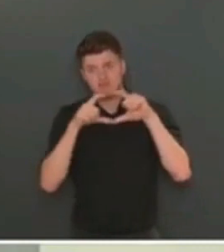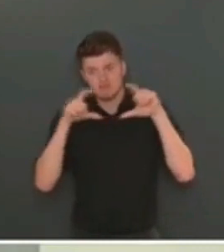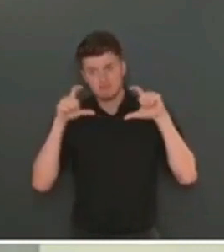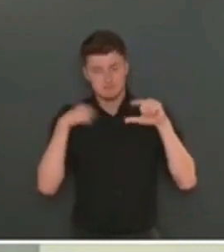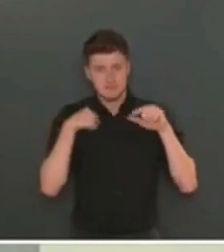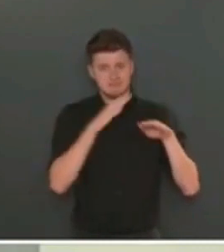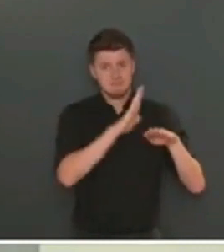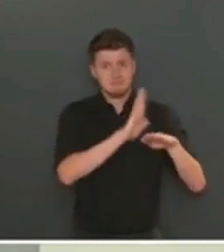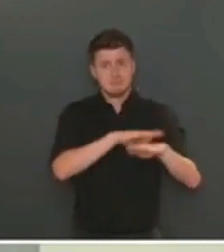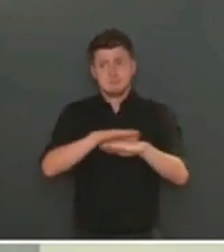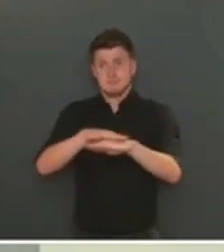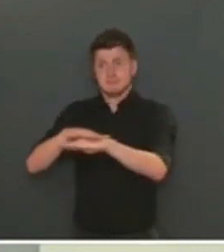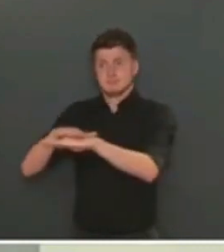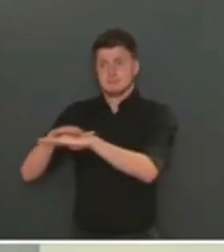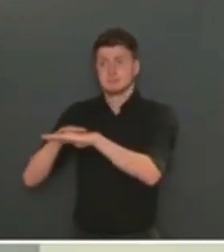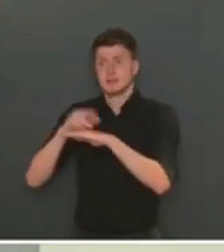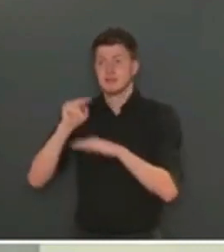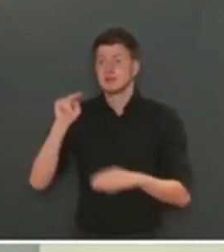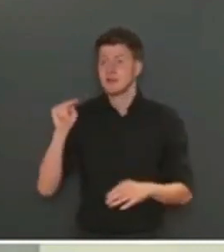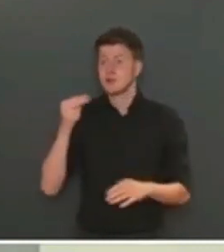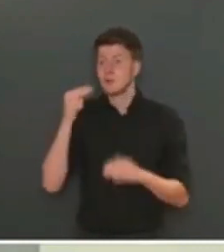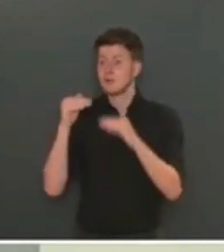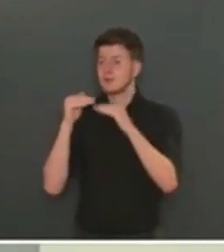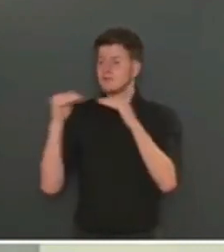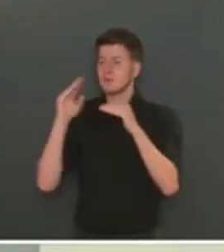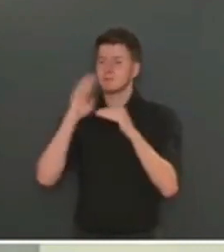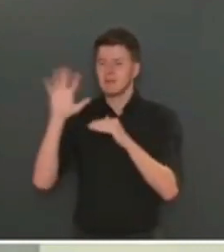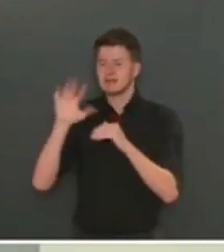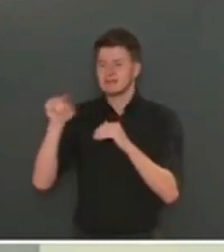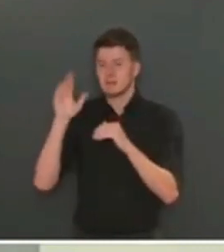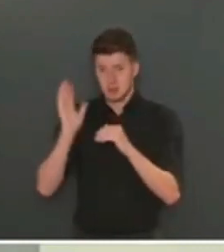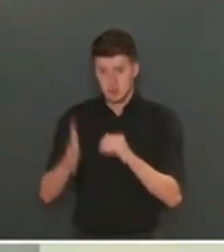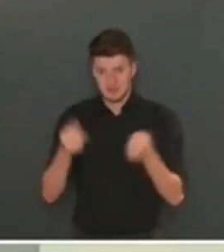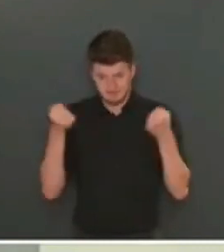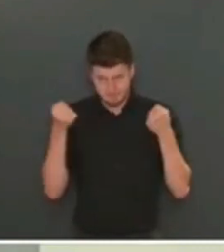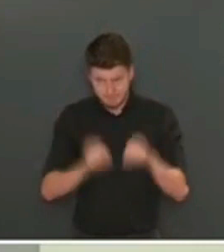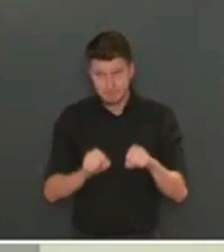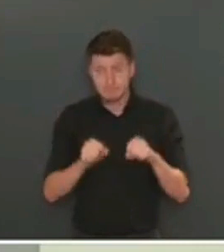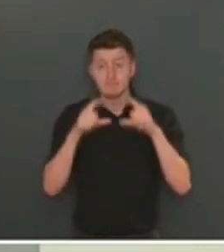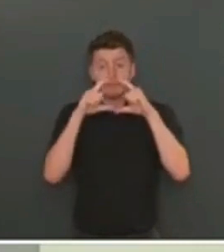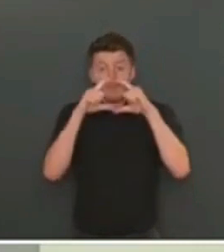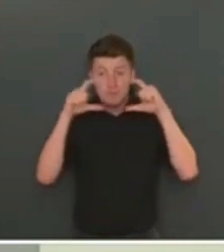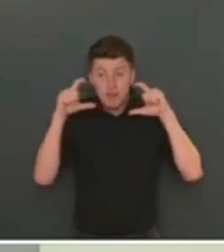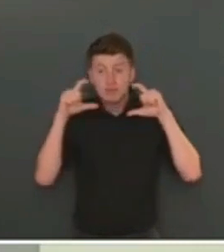وحفظوظو الأشياء وحفظوظوات يجب يحسن